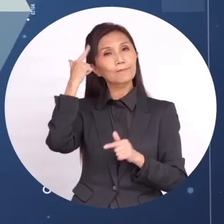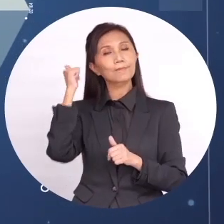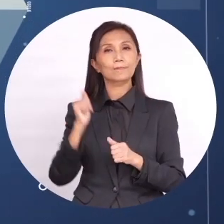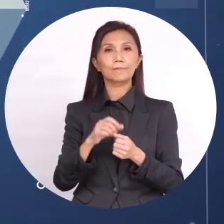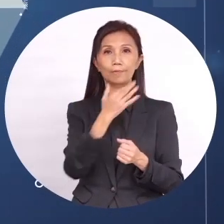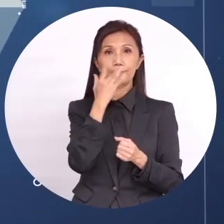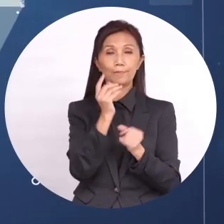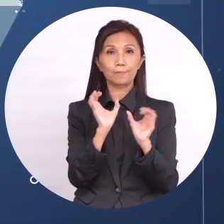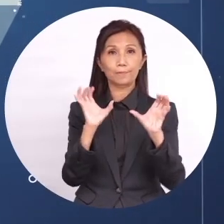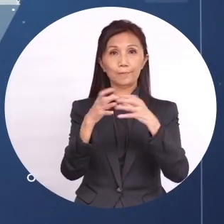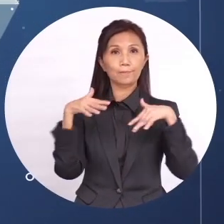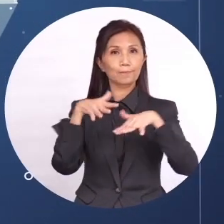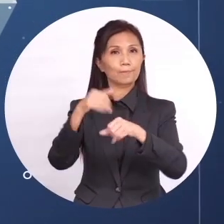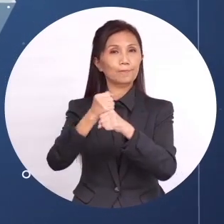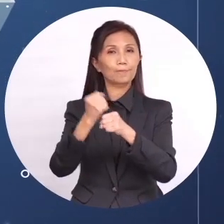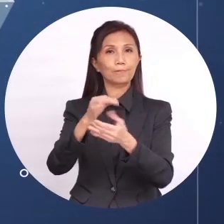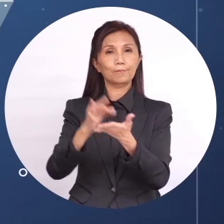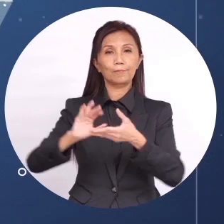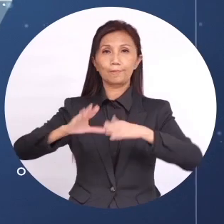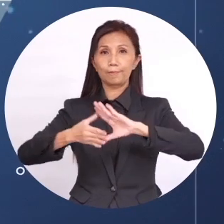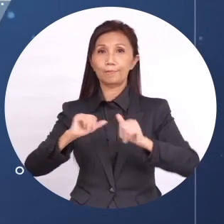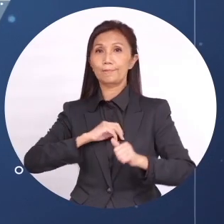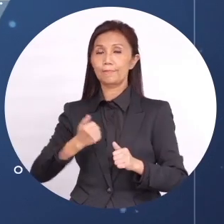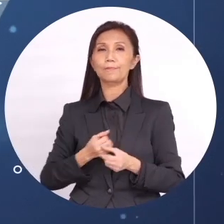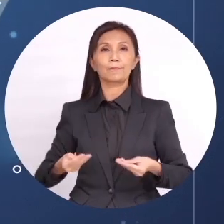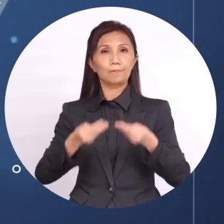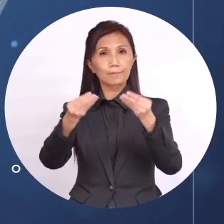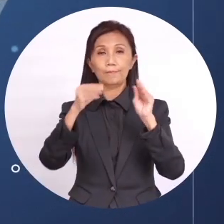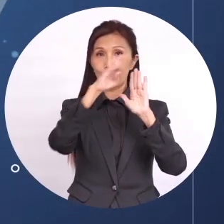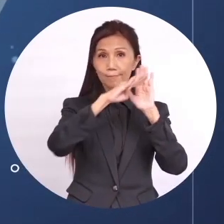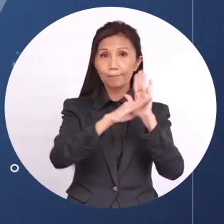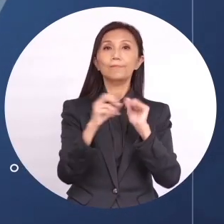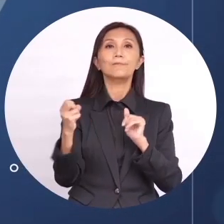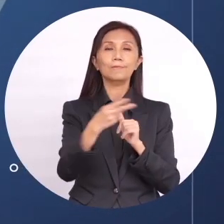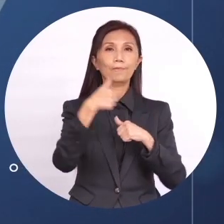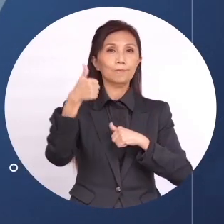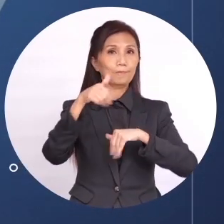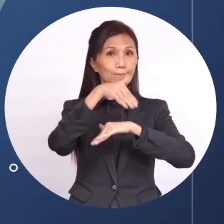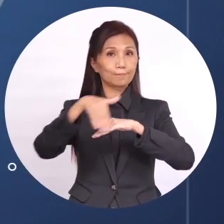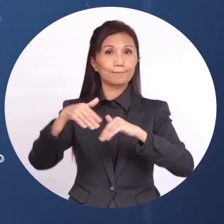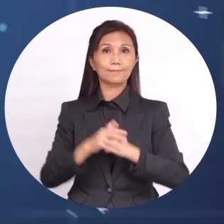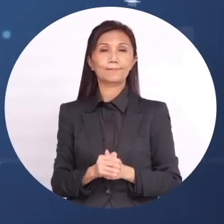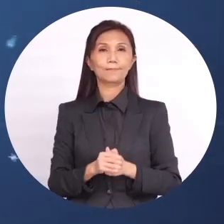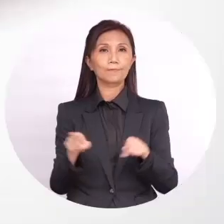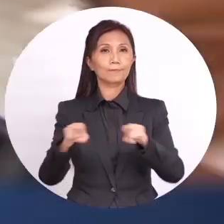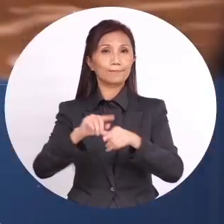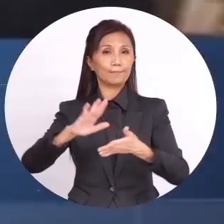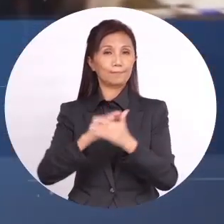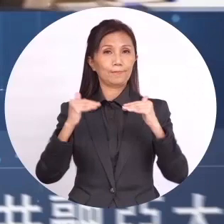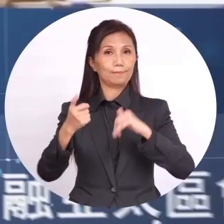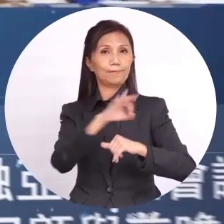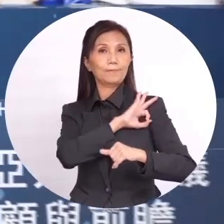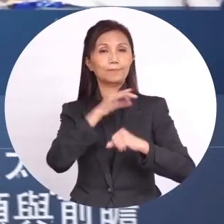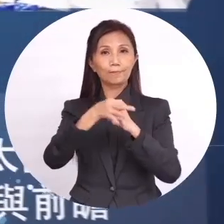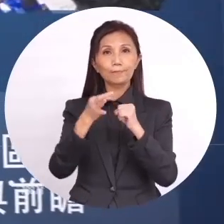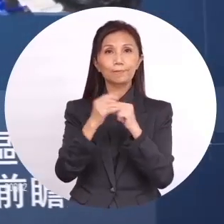行种族多元共融工作间文化的雇主提供指引和良好常规。同年，平机会